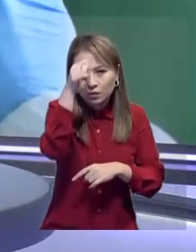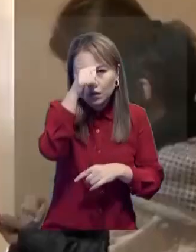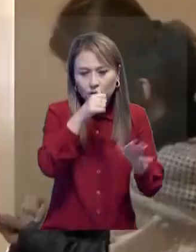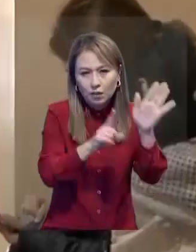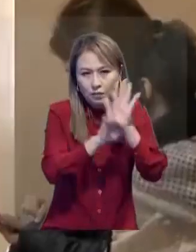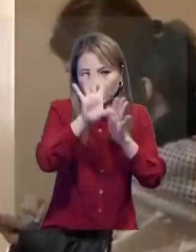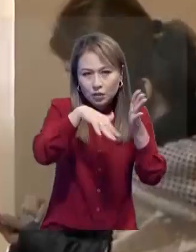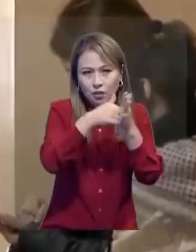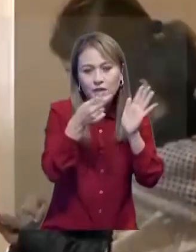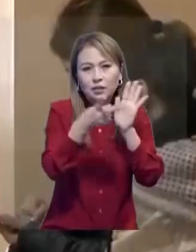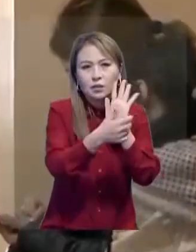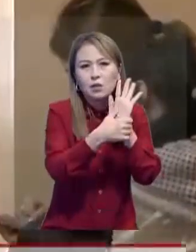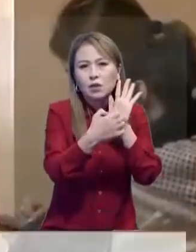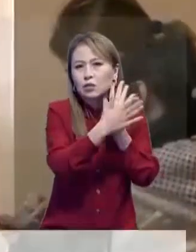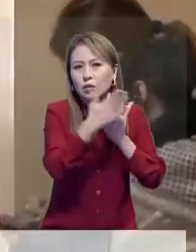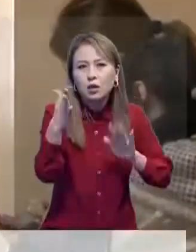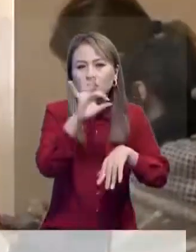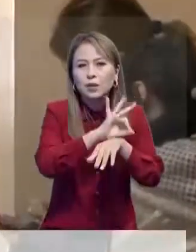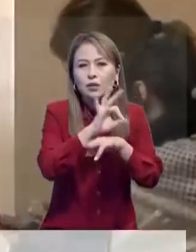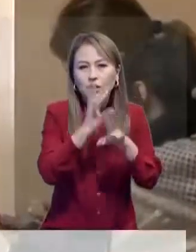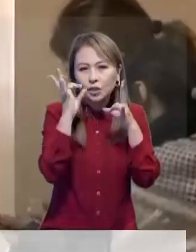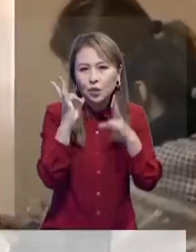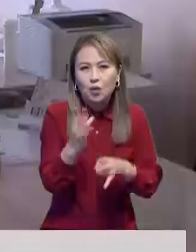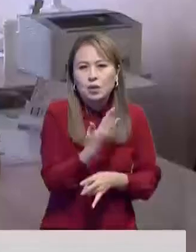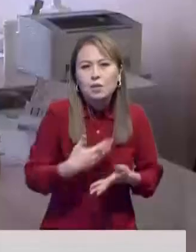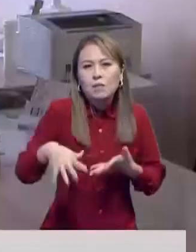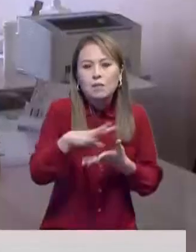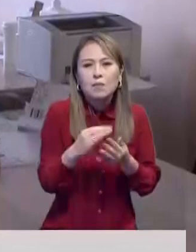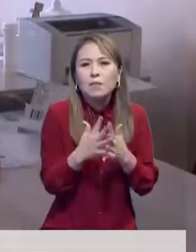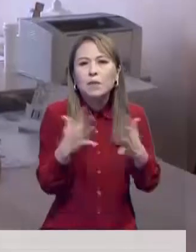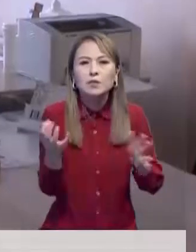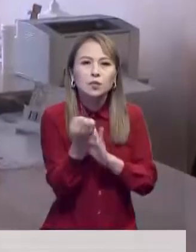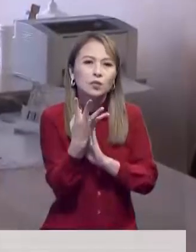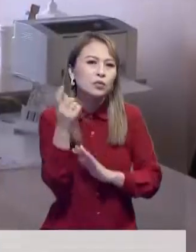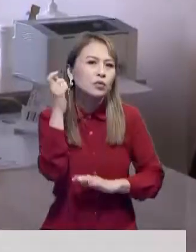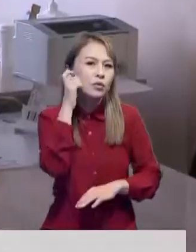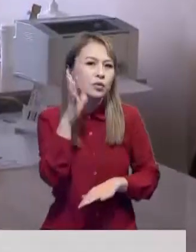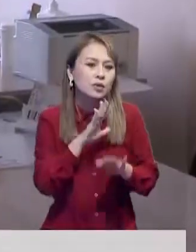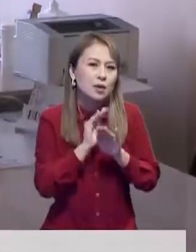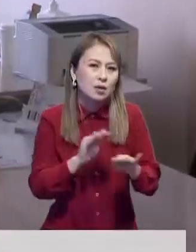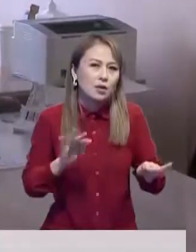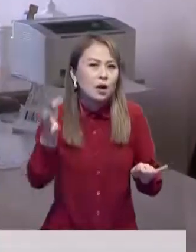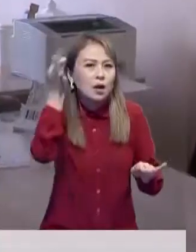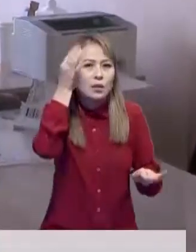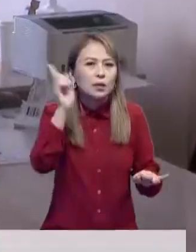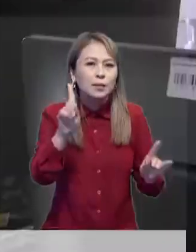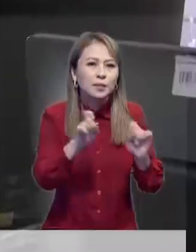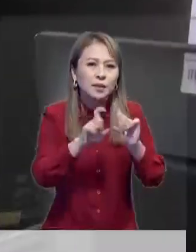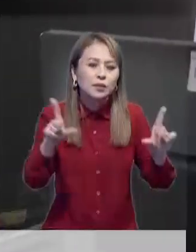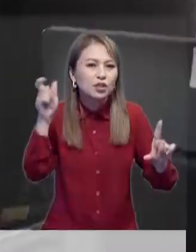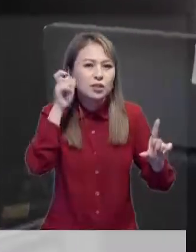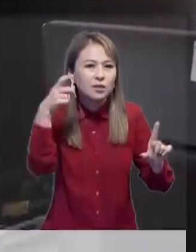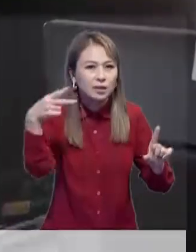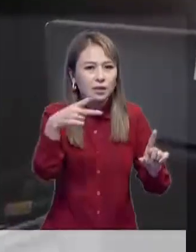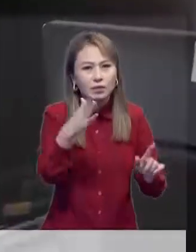хабарлады. Наурыз айынан бері шаһарда 2600-ден астам адам міндетке шалдыққан. Олардың басым бөлігі 14 жасқа дейінгі балалар. Атап